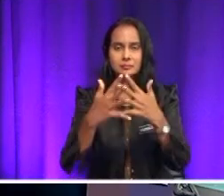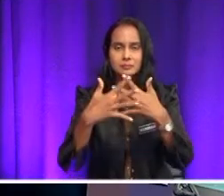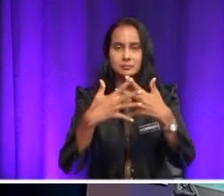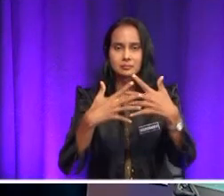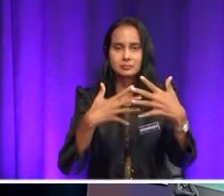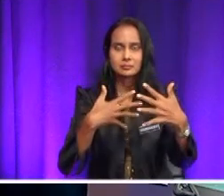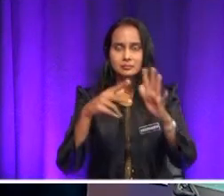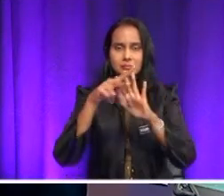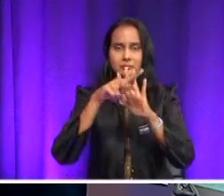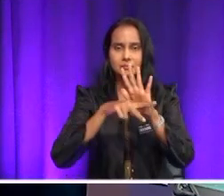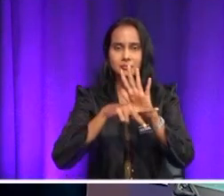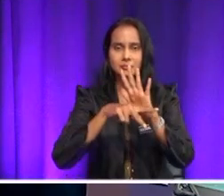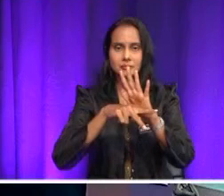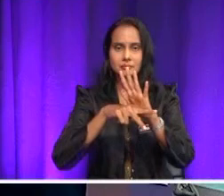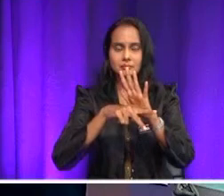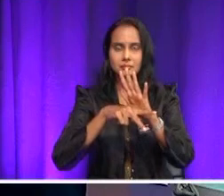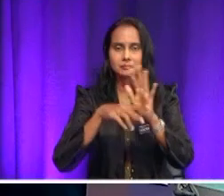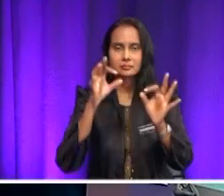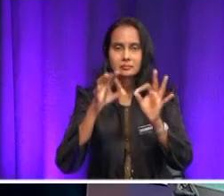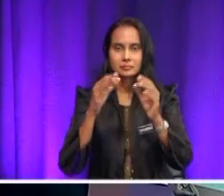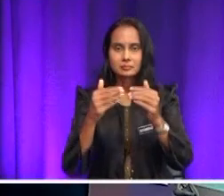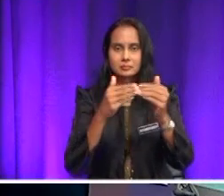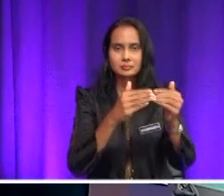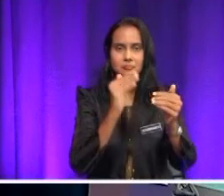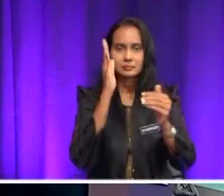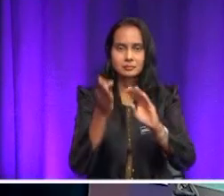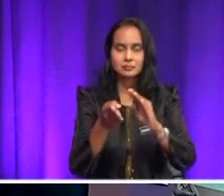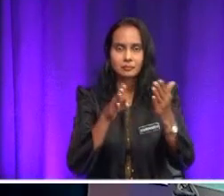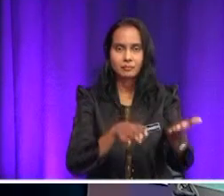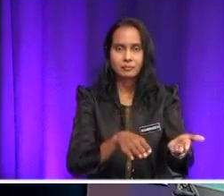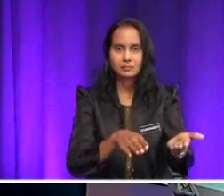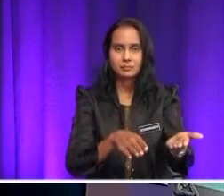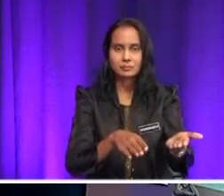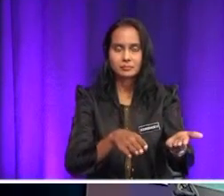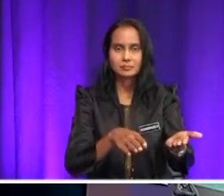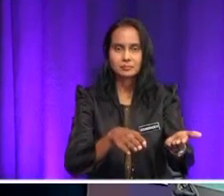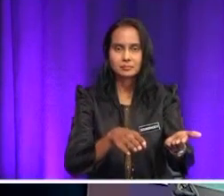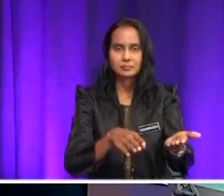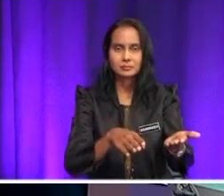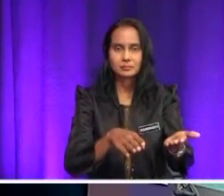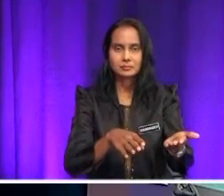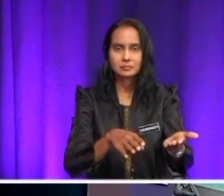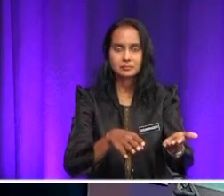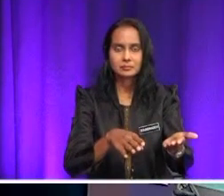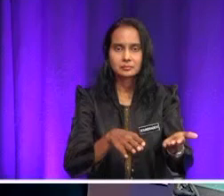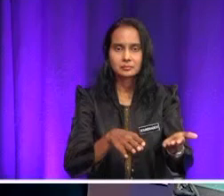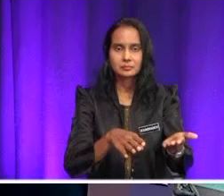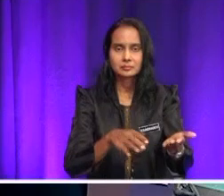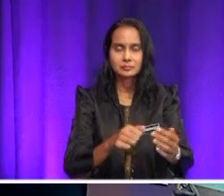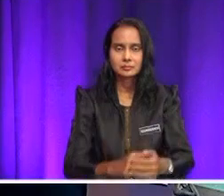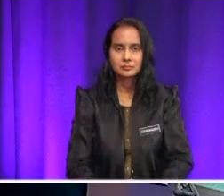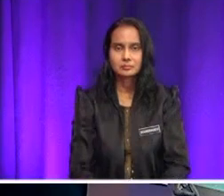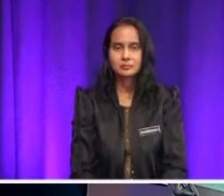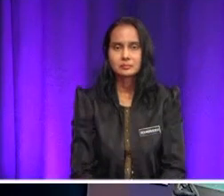transpirasi dibuang kalau dia berurusan dia akan mati jadi itu sebabnya terinspirasi itu dia berhenti